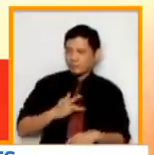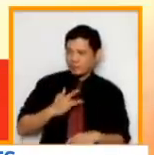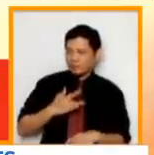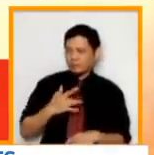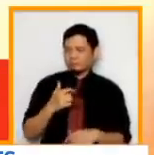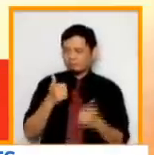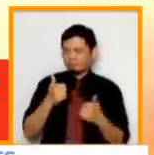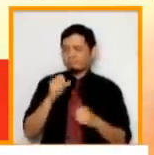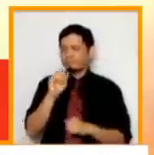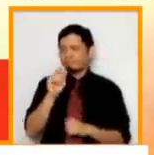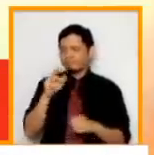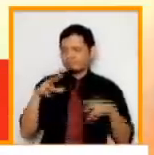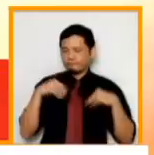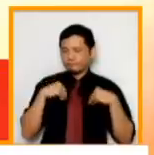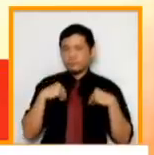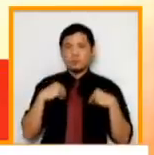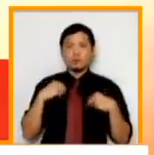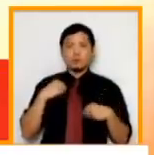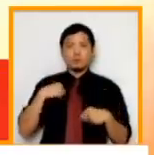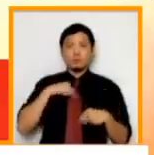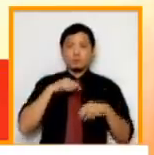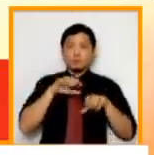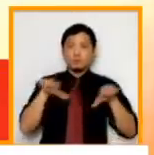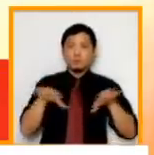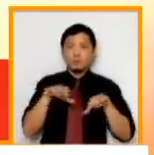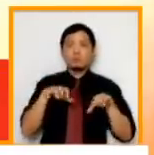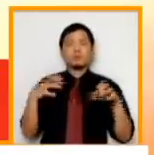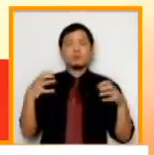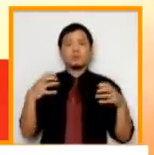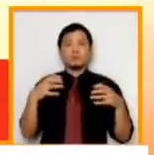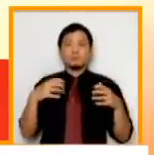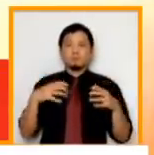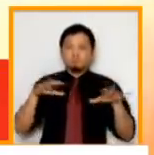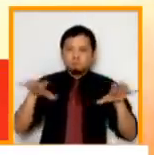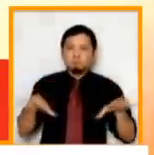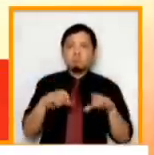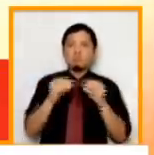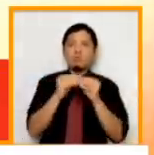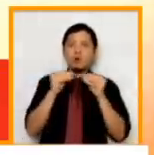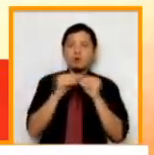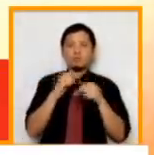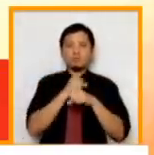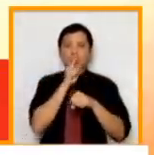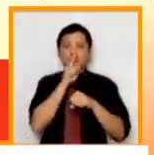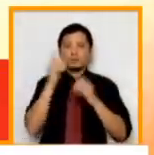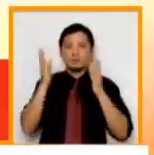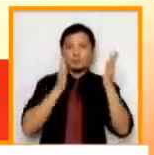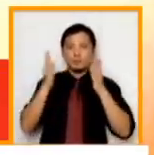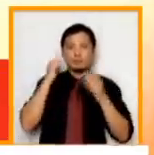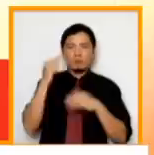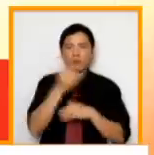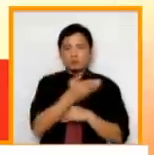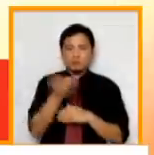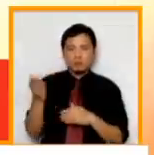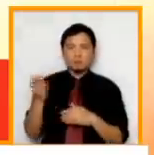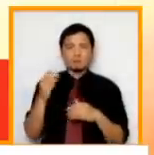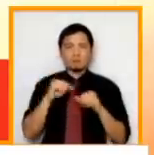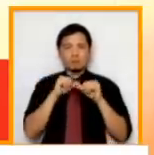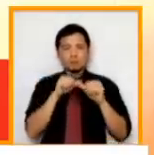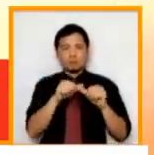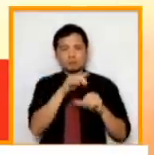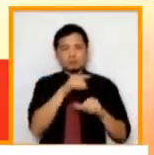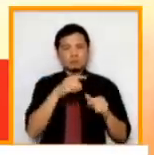para yung aming objective nga na muli manumbalik at tiwala na ating makabayan sa ating pulis ay patuloy na mangyari. So itong pangyari po,